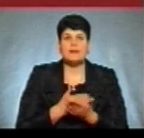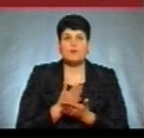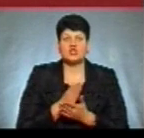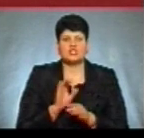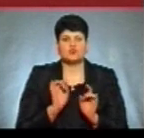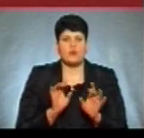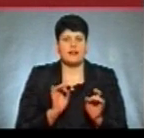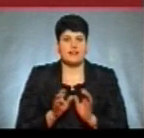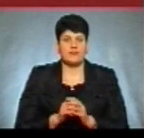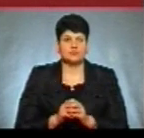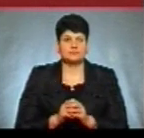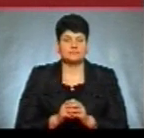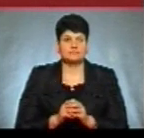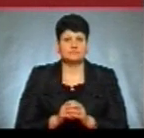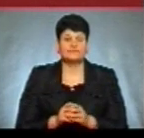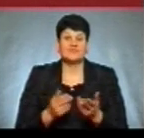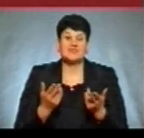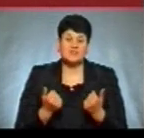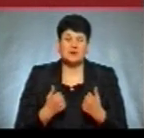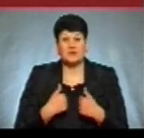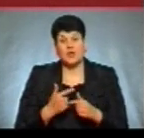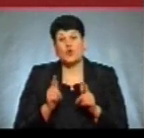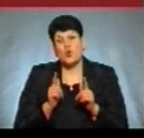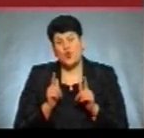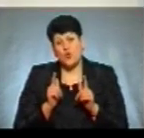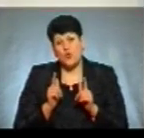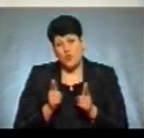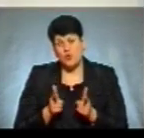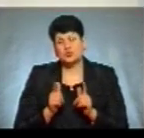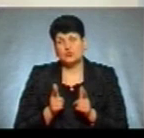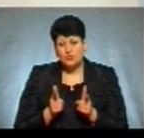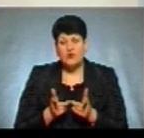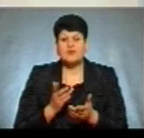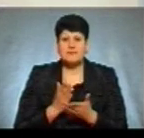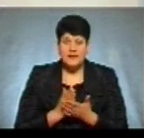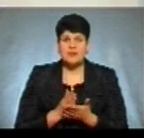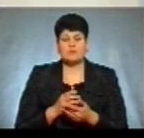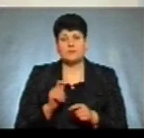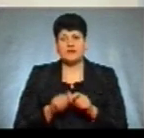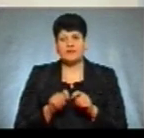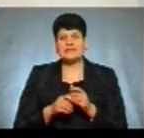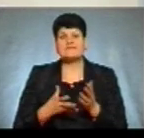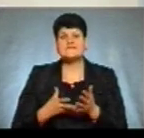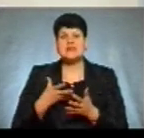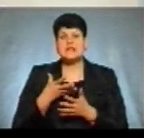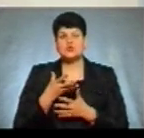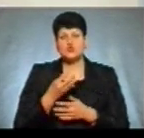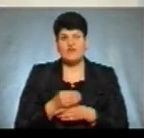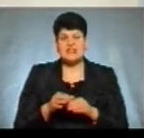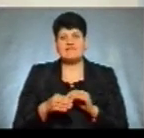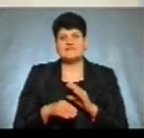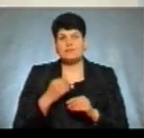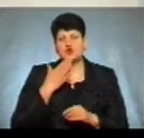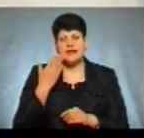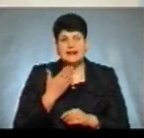Ми, звичайно, готові і мали би перевіряти фінансування виборчої агітації, якщо